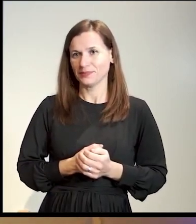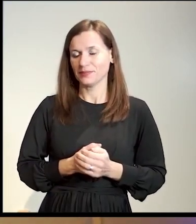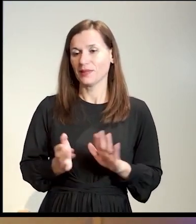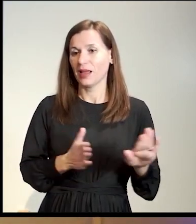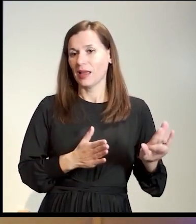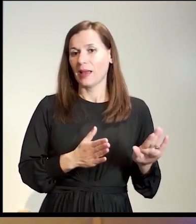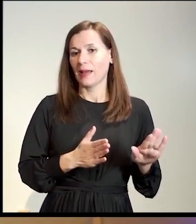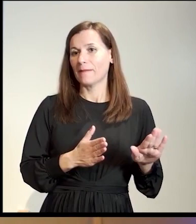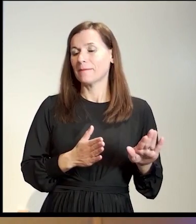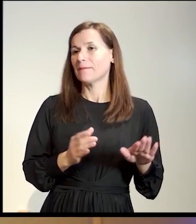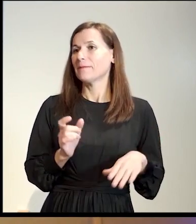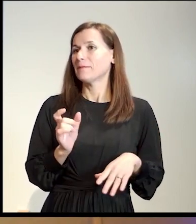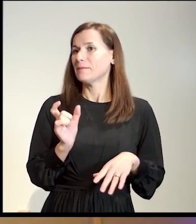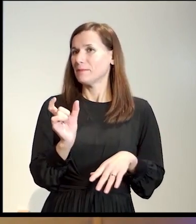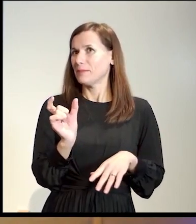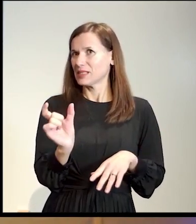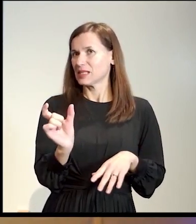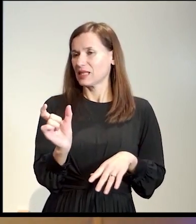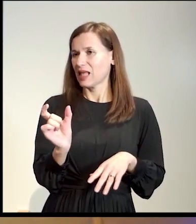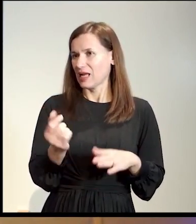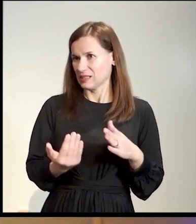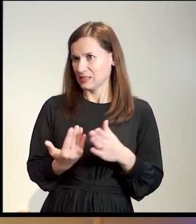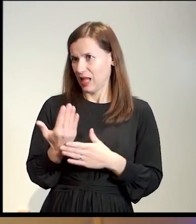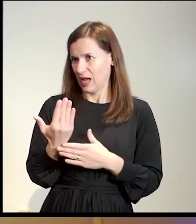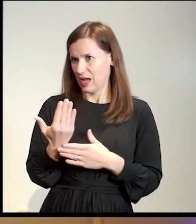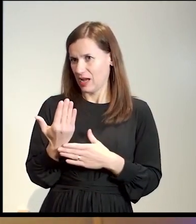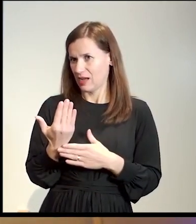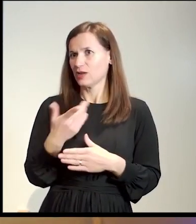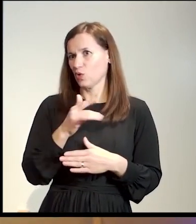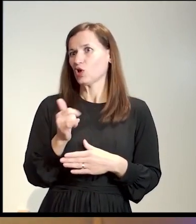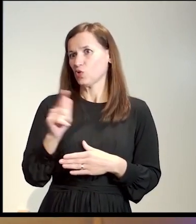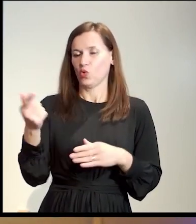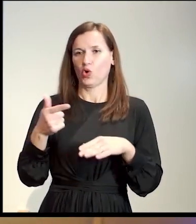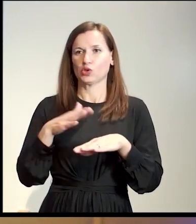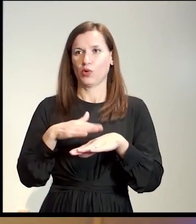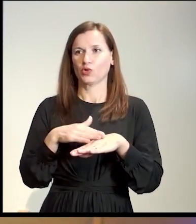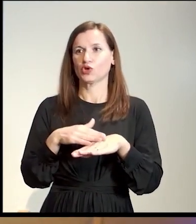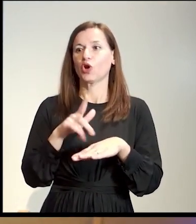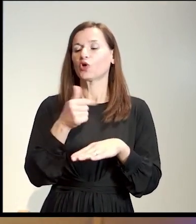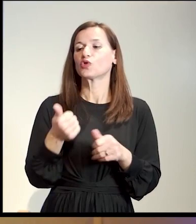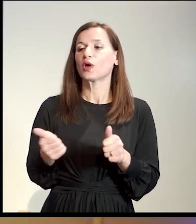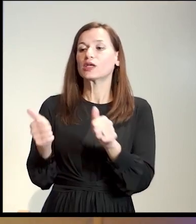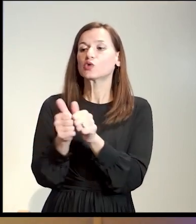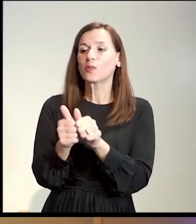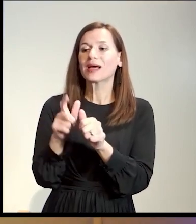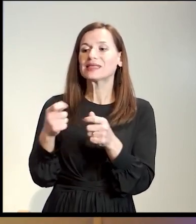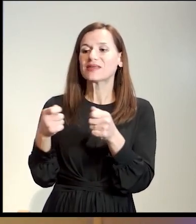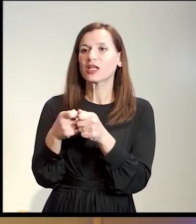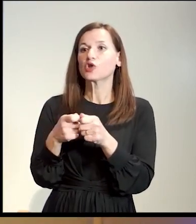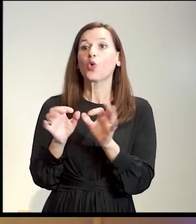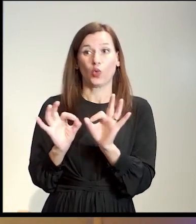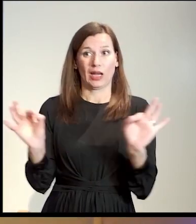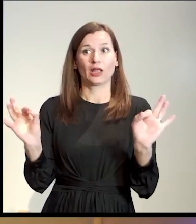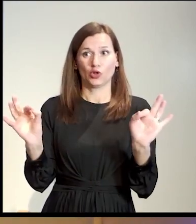Beseda zao je bila drugo sporočilo. Znašla se je skupaj z zvezo v redu, ki